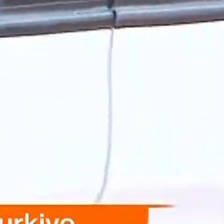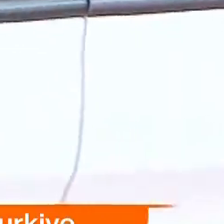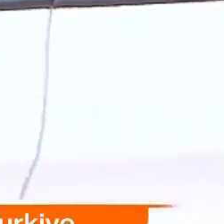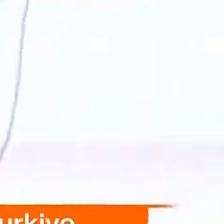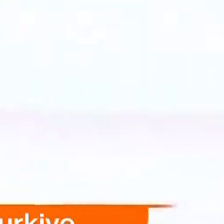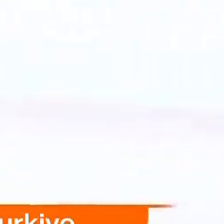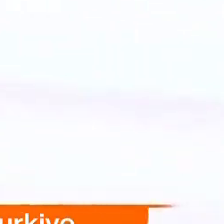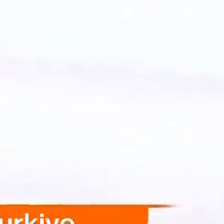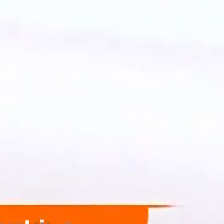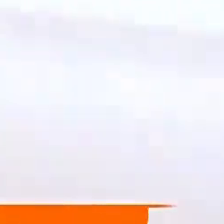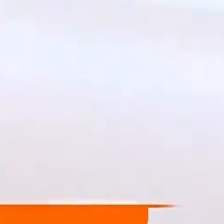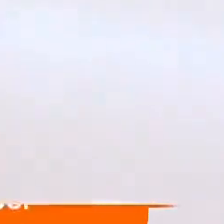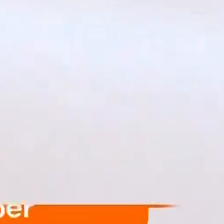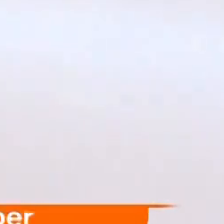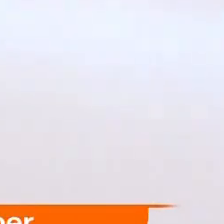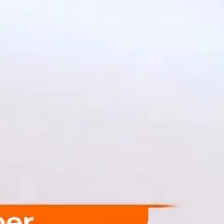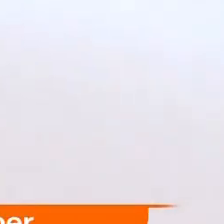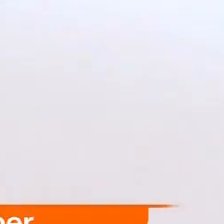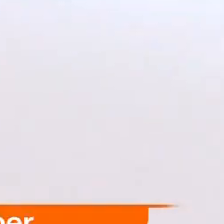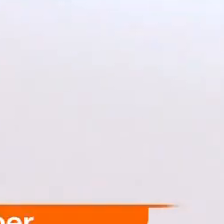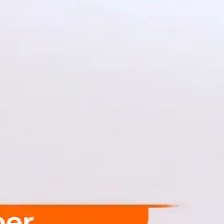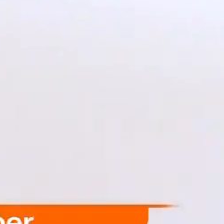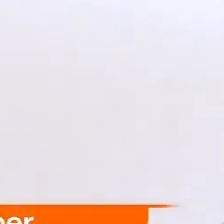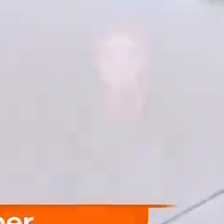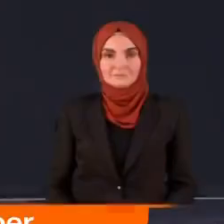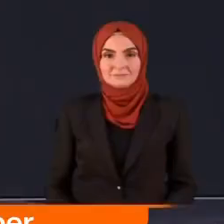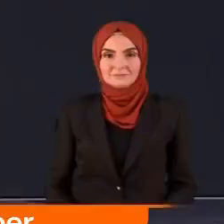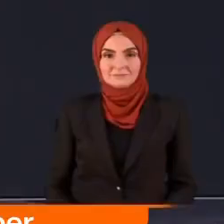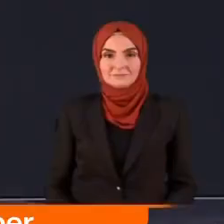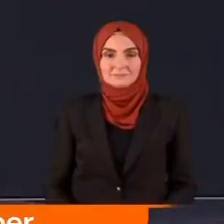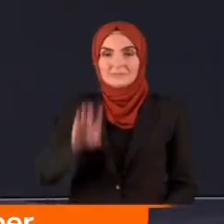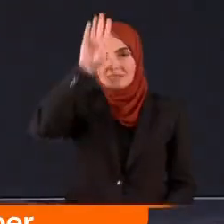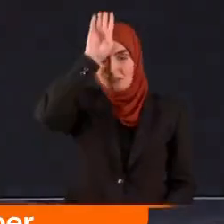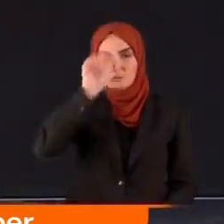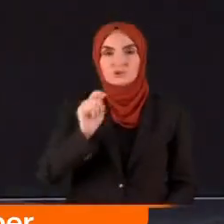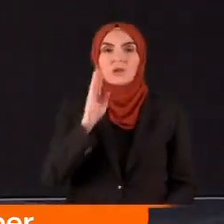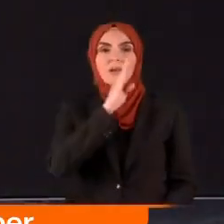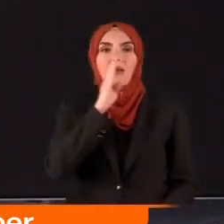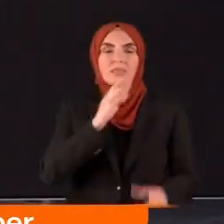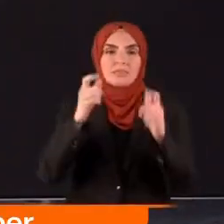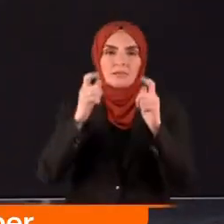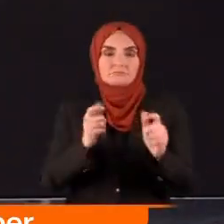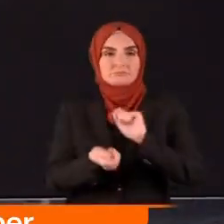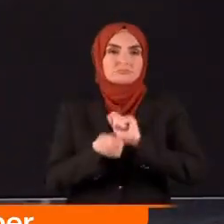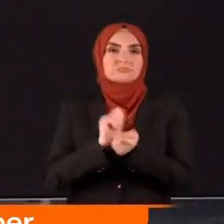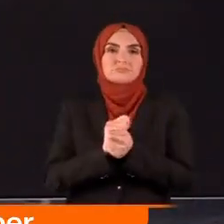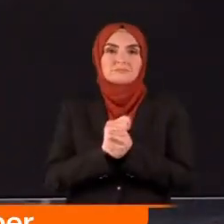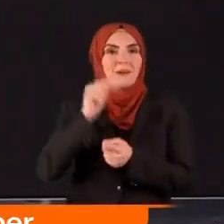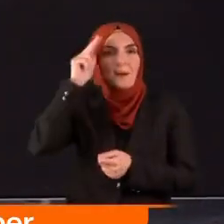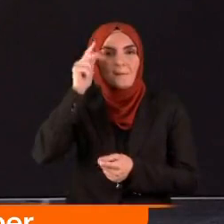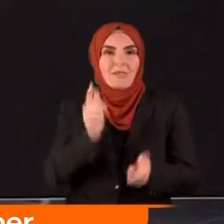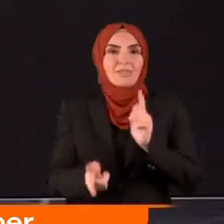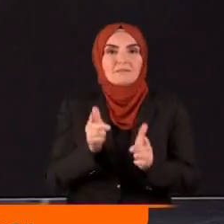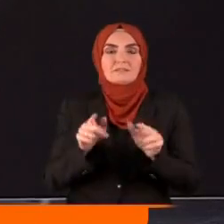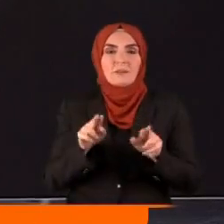ATV Ana Haber'de. İstanbul Kağıthane'yi Teksas'a çeviren olayla devam